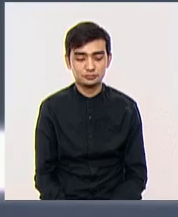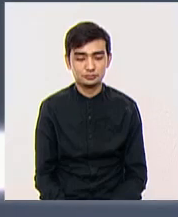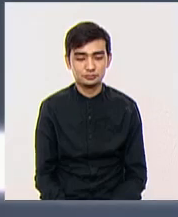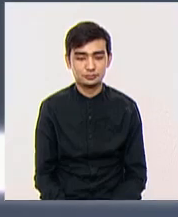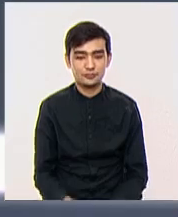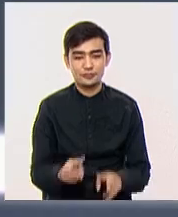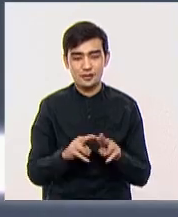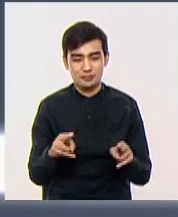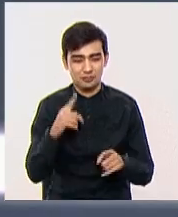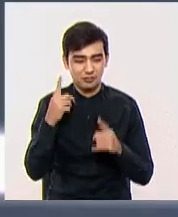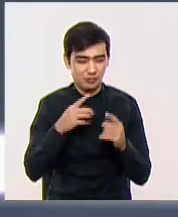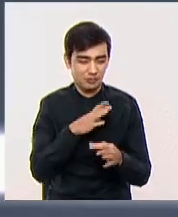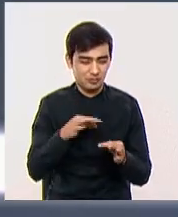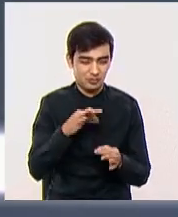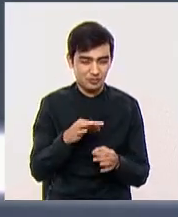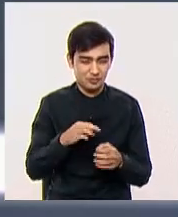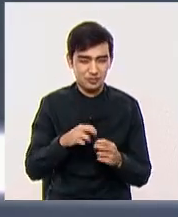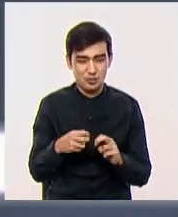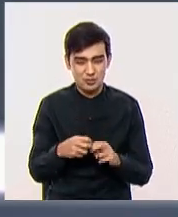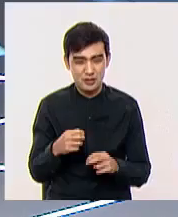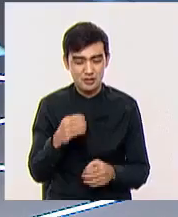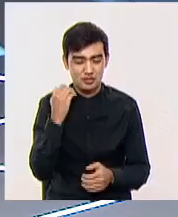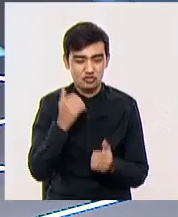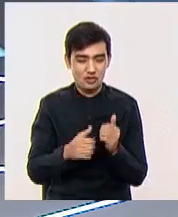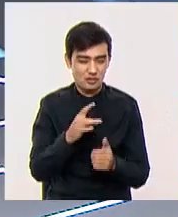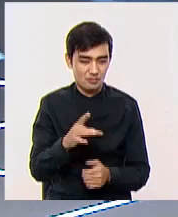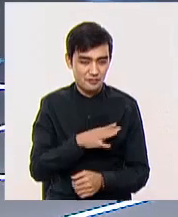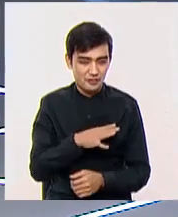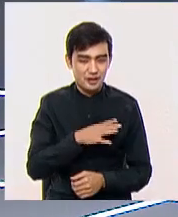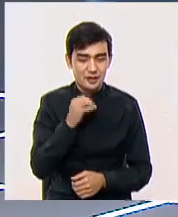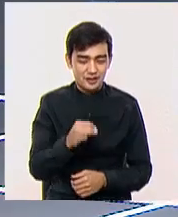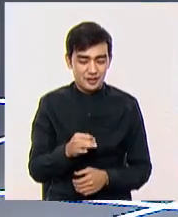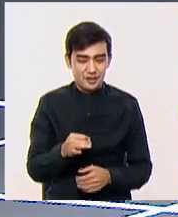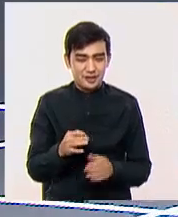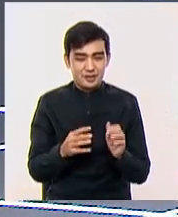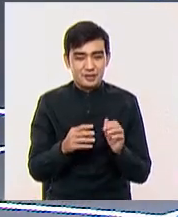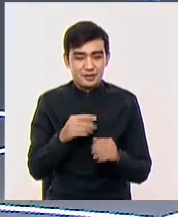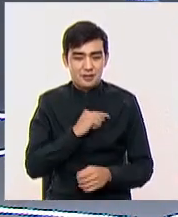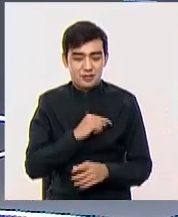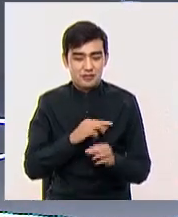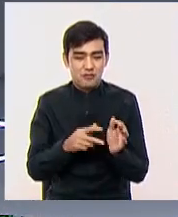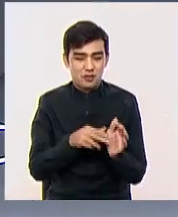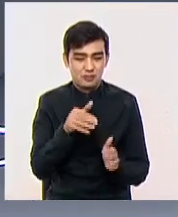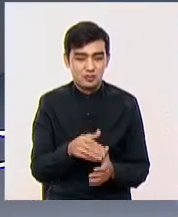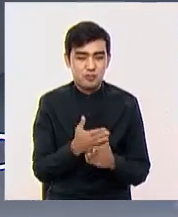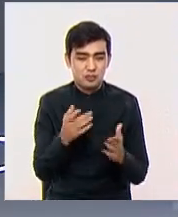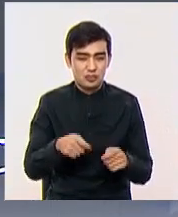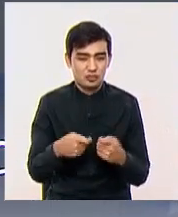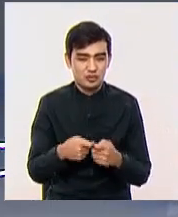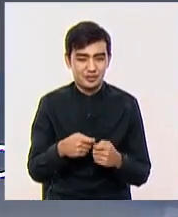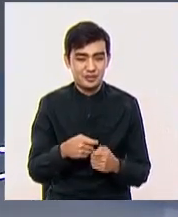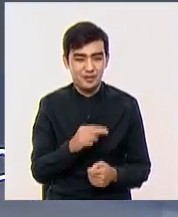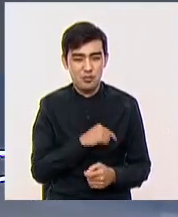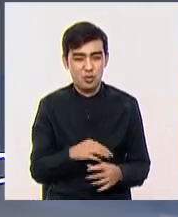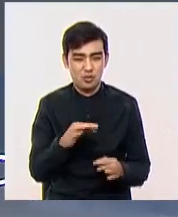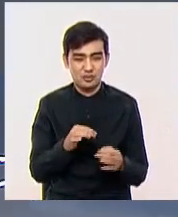Ал мындай еңбек даулары еліміздің түкпір-түкпірінде жиі болады. Мәселен, тек биылғы жылдың 9 айында 8000 еңбек шартына қатысты заң бұзушылық тіркелген. Бұдан